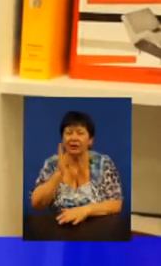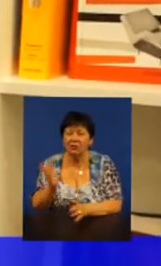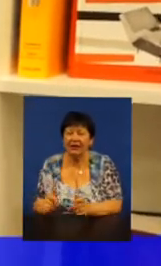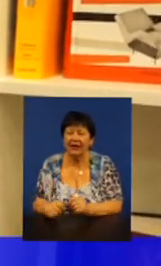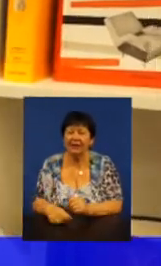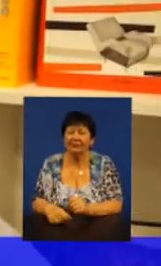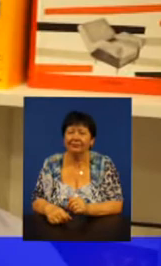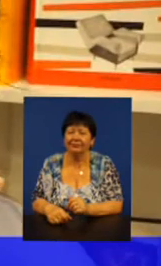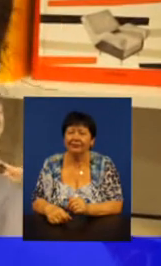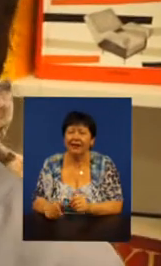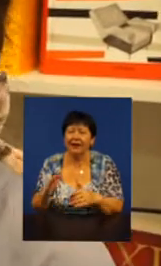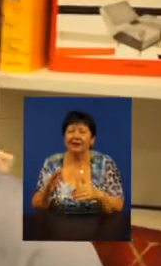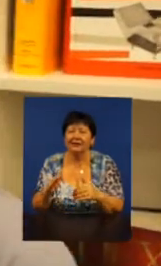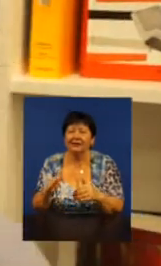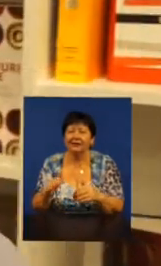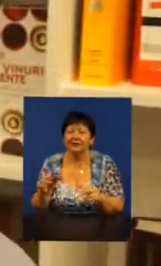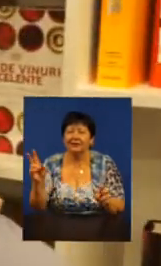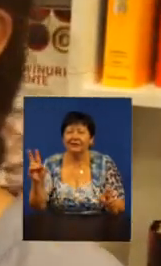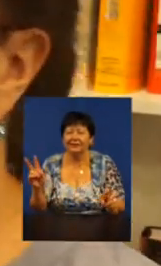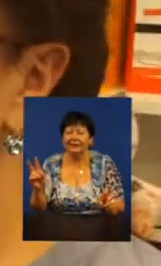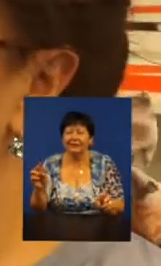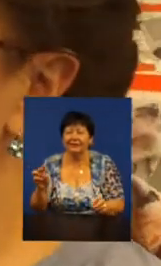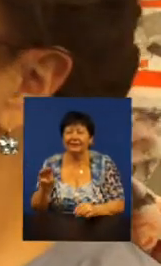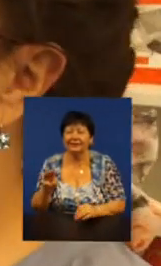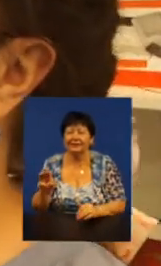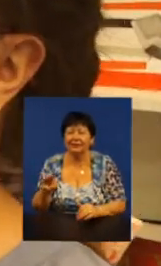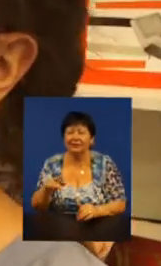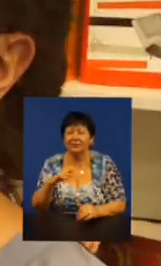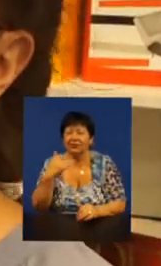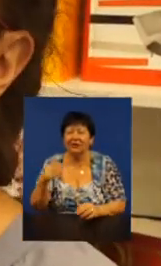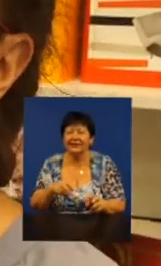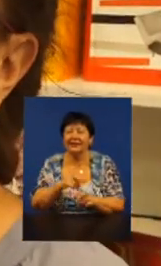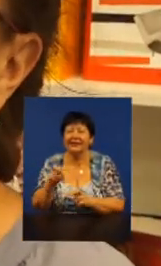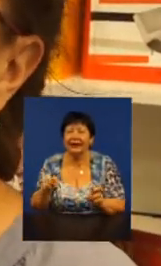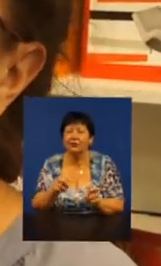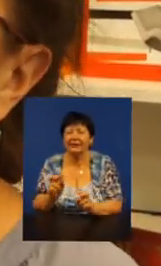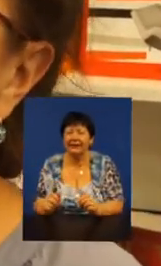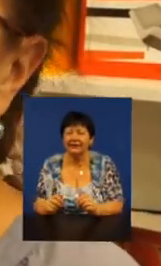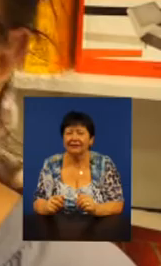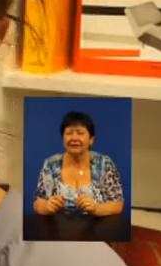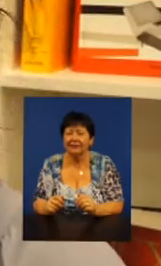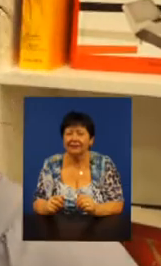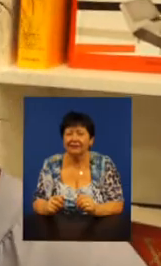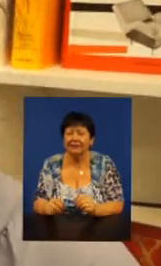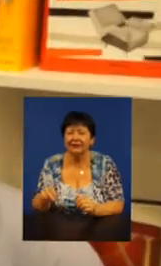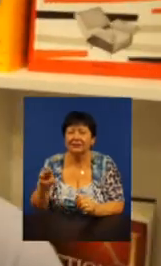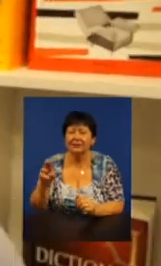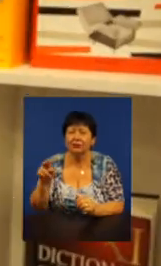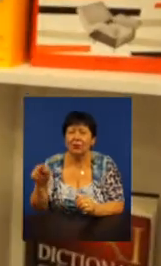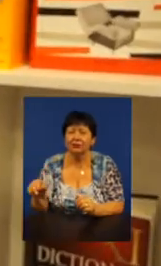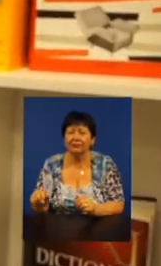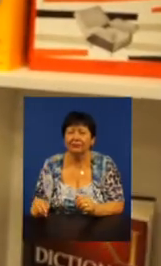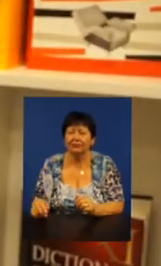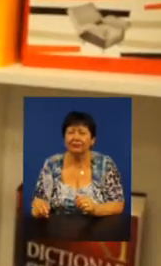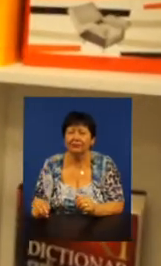mare speță, titluri foarte, foarte căutate, titluri de top, de ce avem